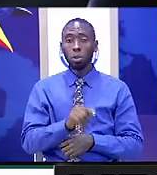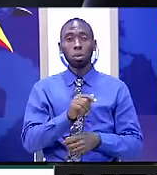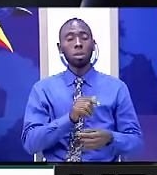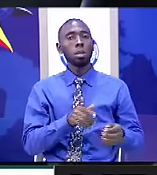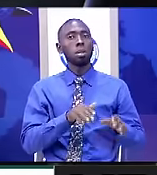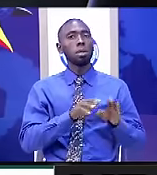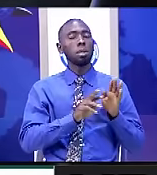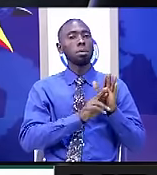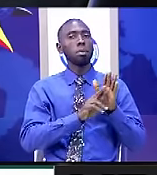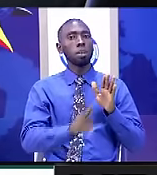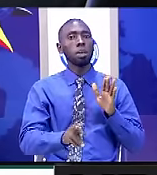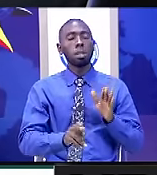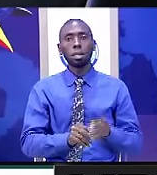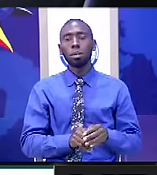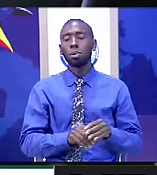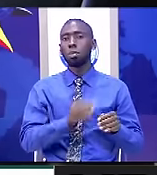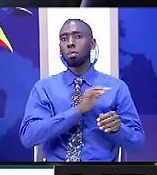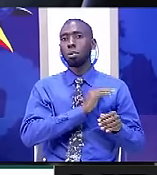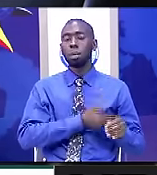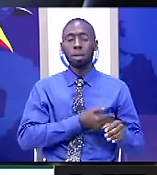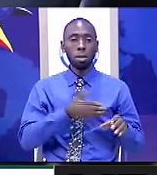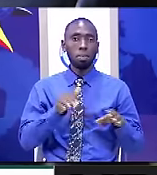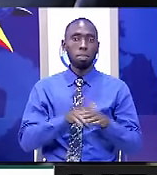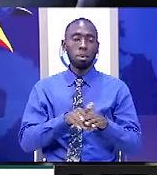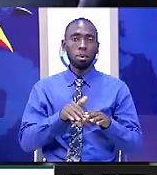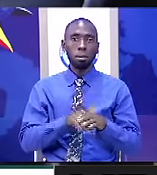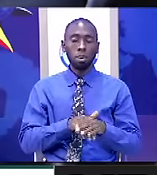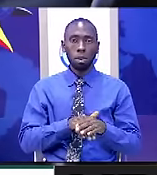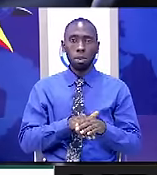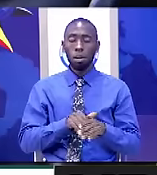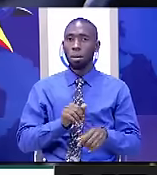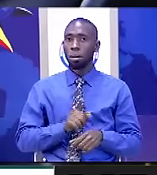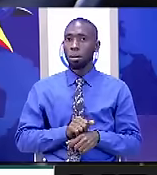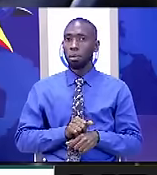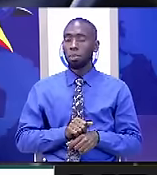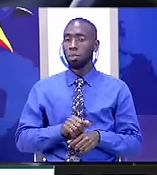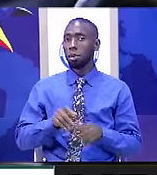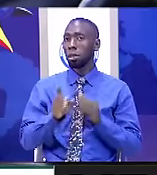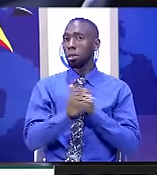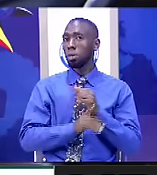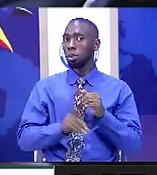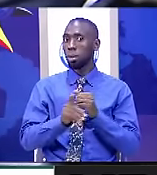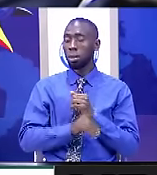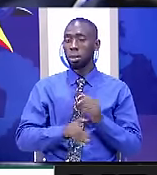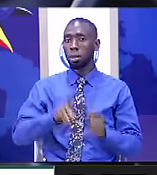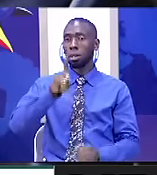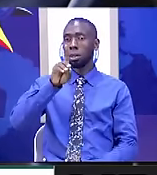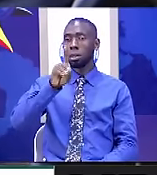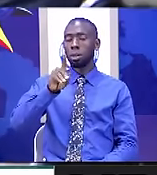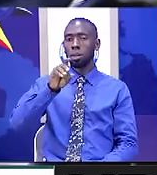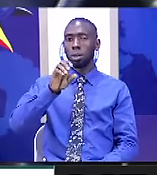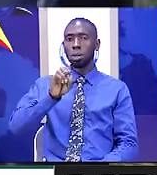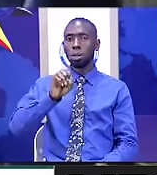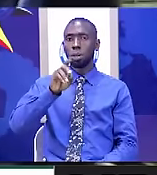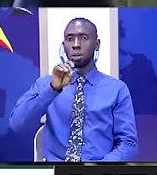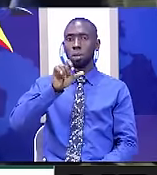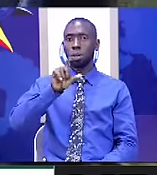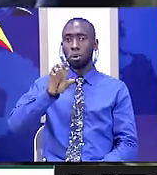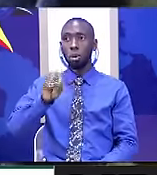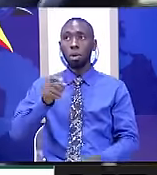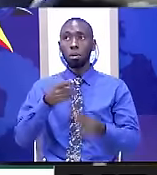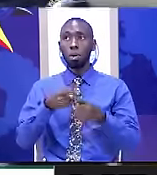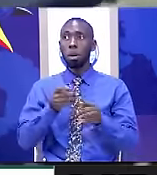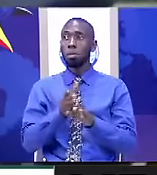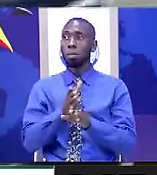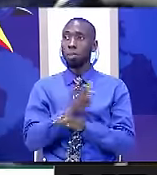akiikirira abakyala aba disitulikiti ey'eddokolo era nga embabegako eri yasookera mu disitulikiti yakiikirirako